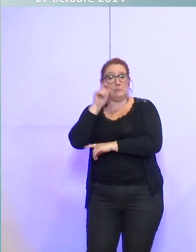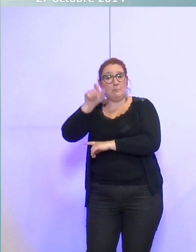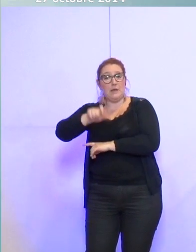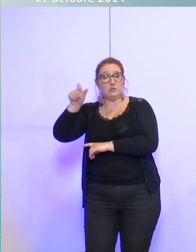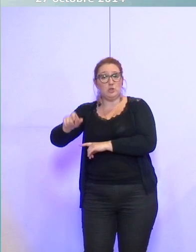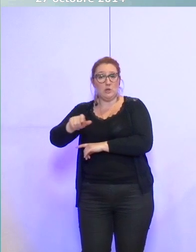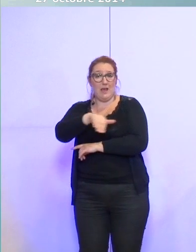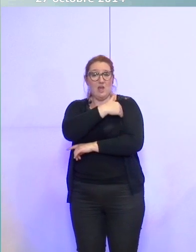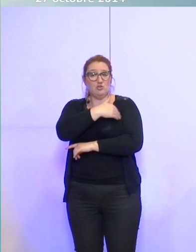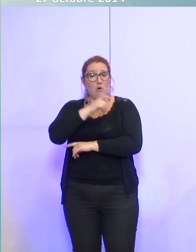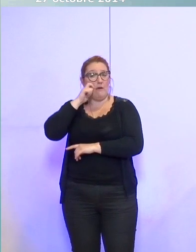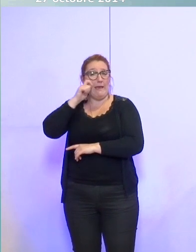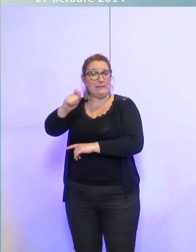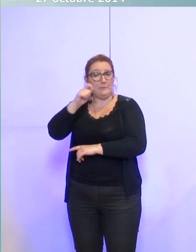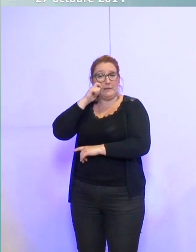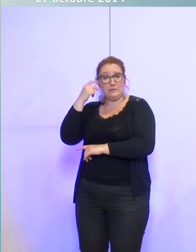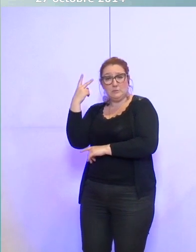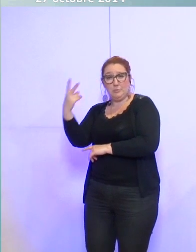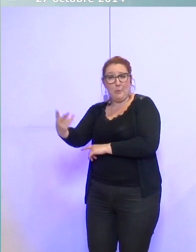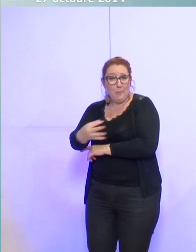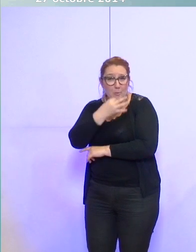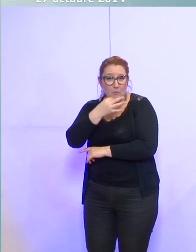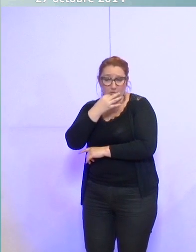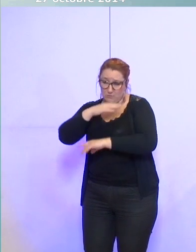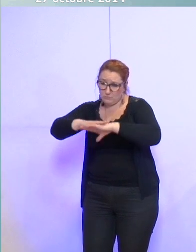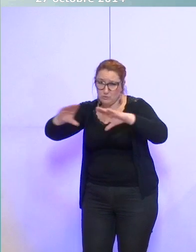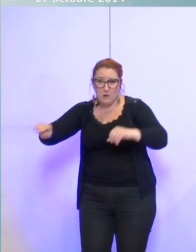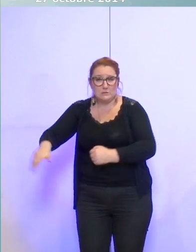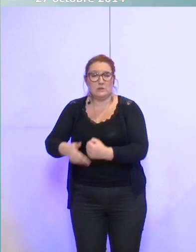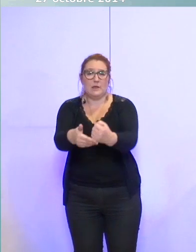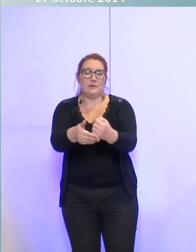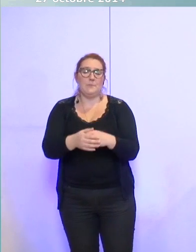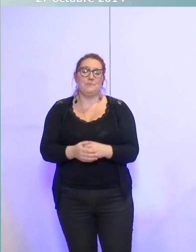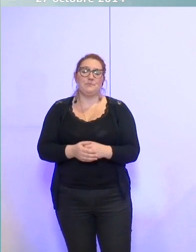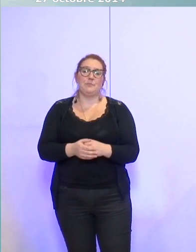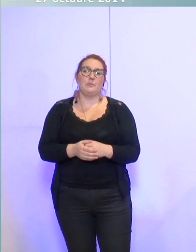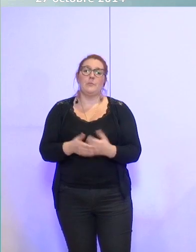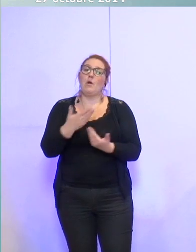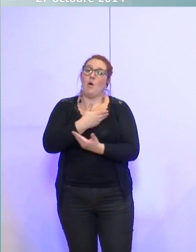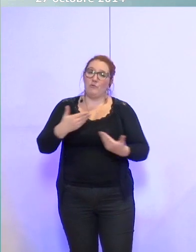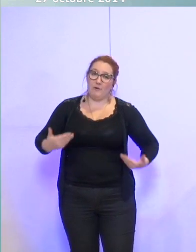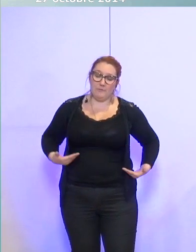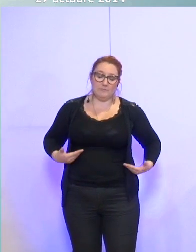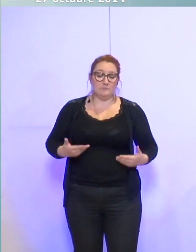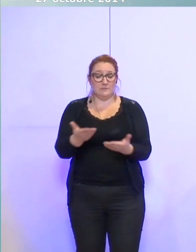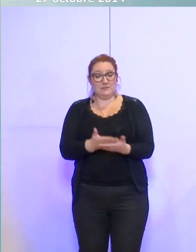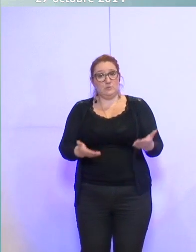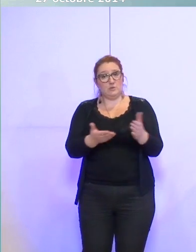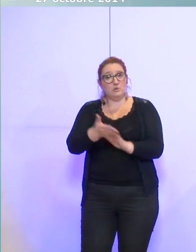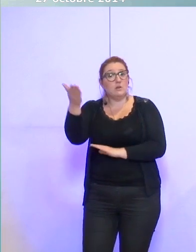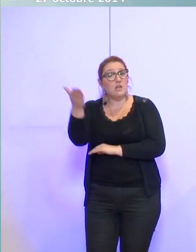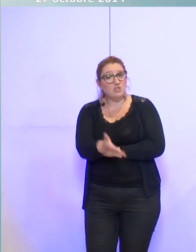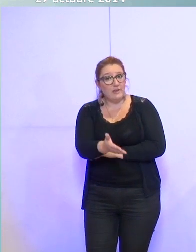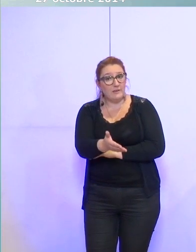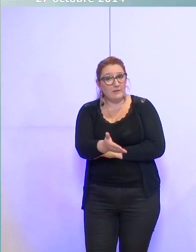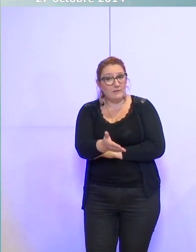directe des agents de la ville. Enfin, en cas d'échec, la municipalité se réserve le droit